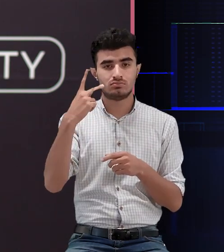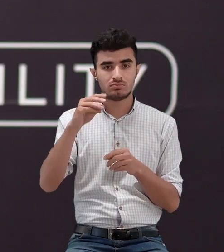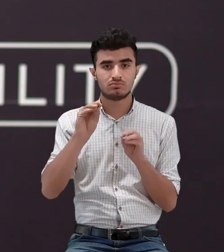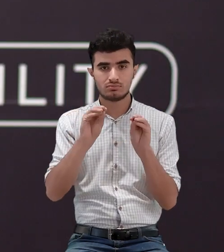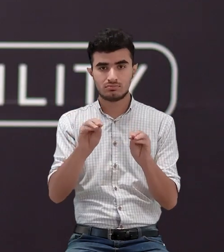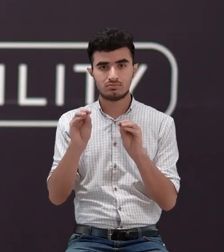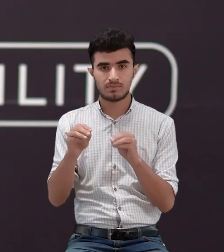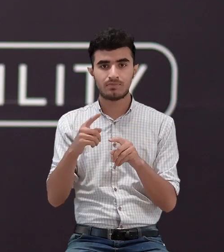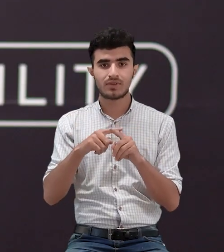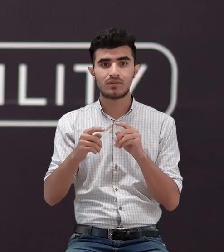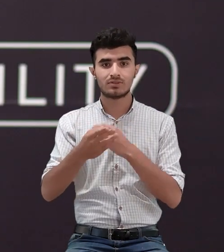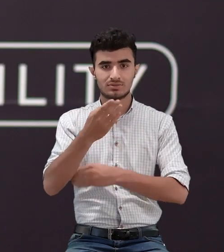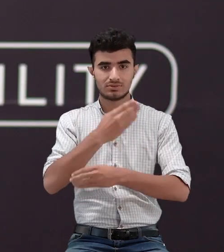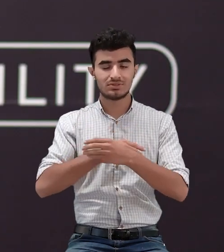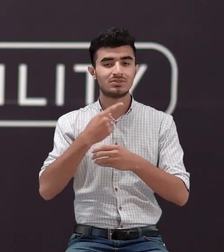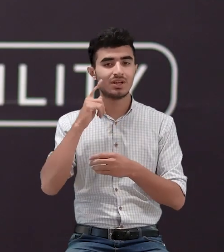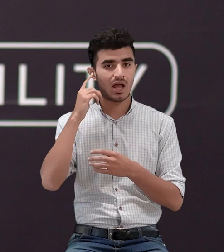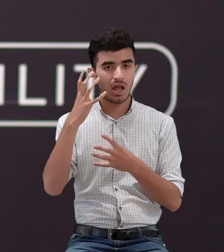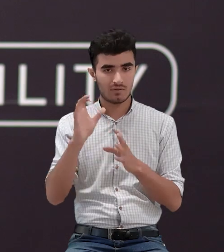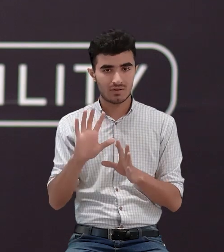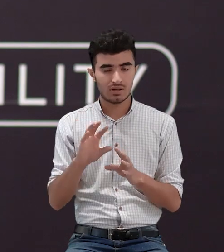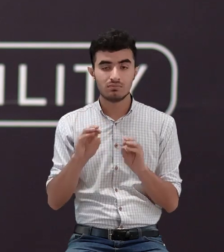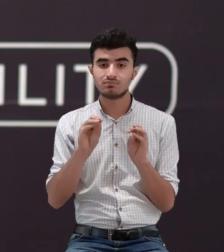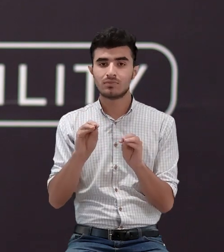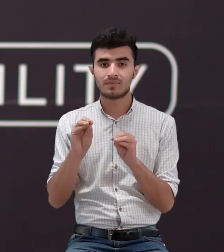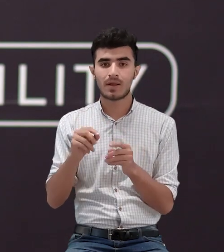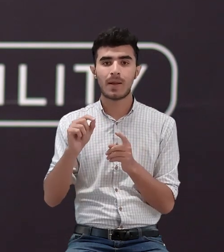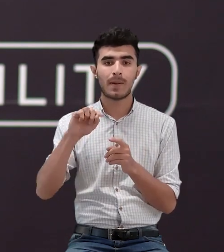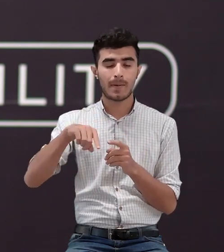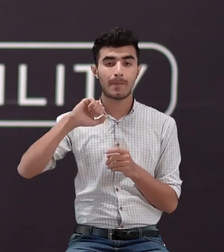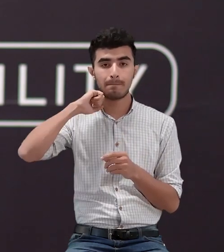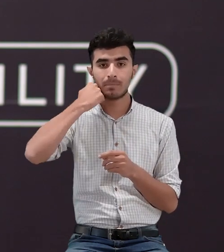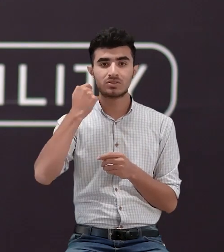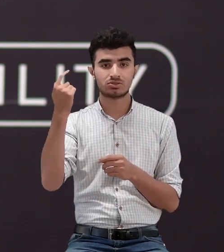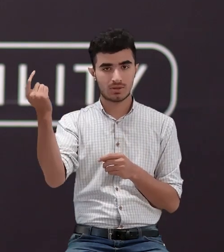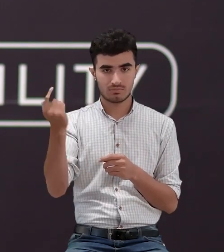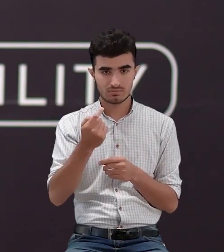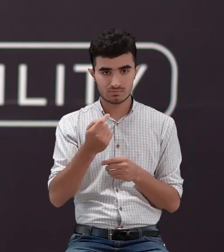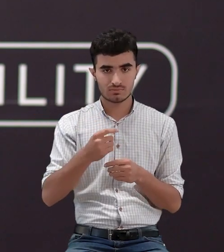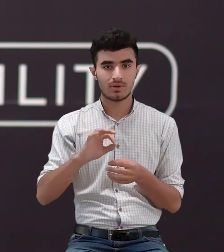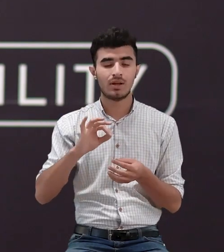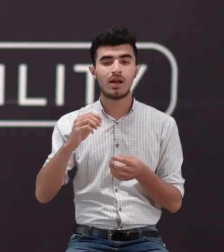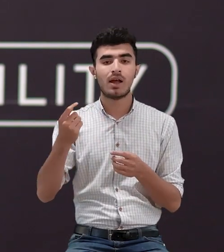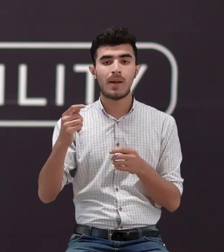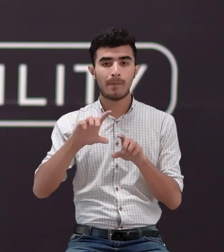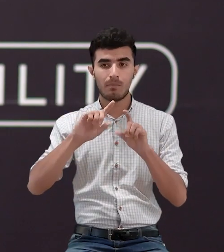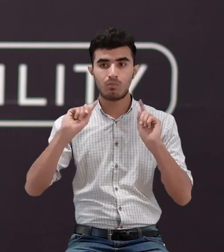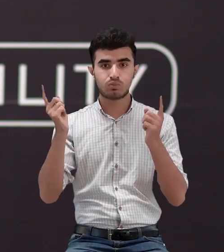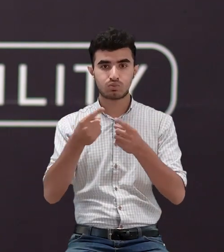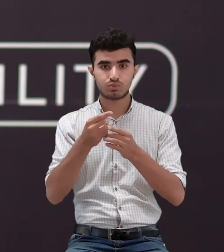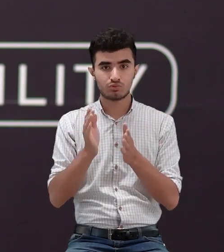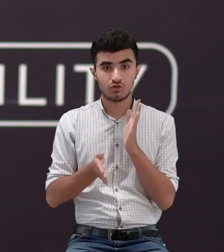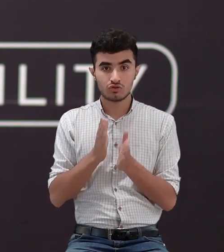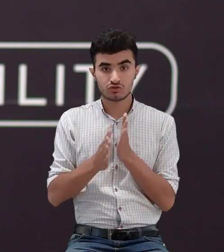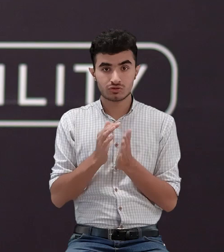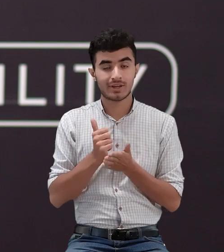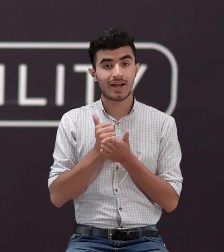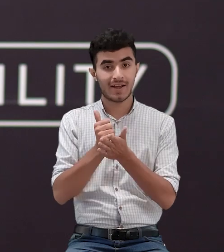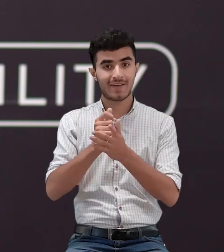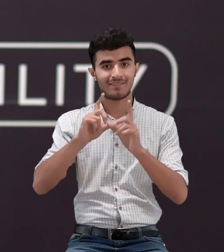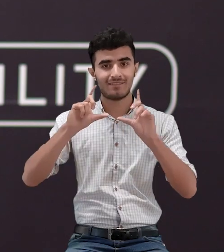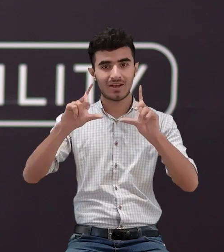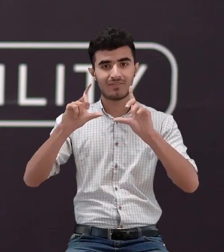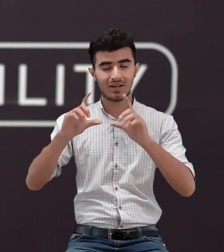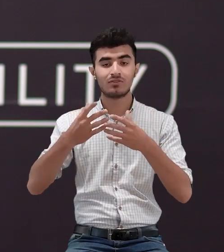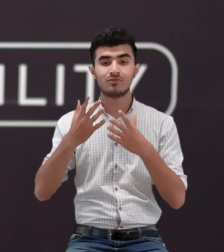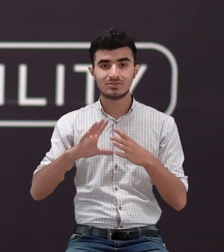اوپن کیا تھا، اور جو ڈفرینٹلی ایبلڈ بچے ہیں، اور وہ پنجاب اسٹیڈیم میں آ کے انہوں نے ہمارے ساتھ میراتھن میں وہ بھاگے تھے. اس کے بعد